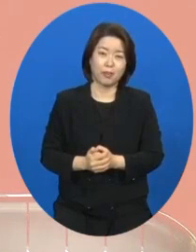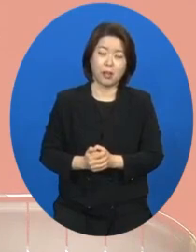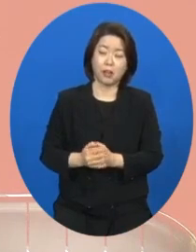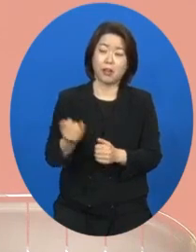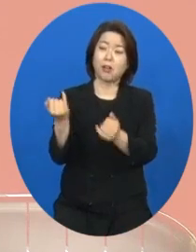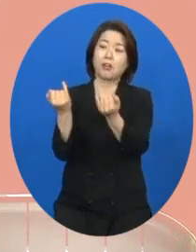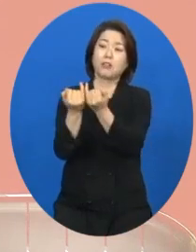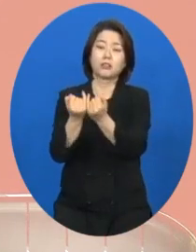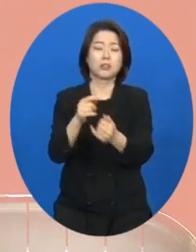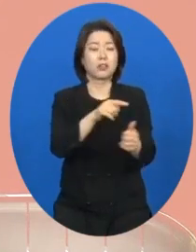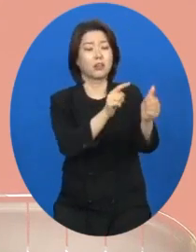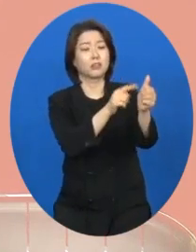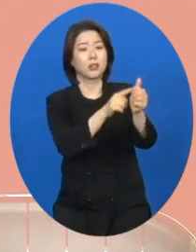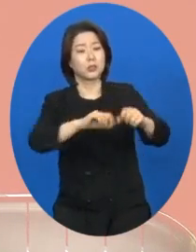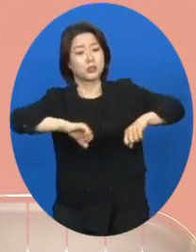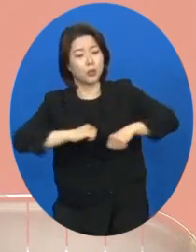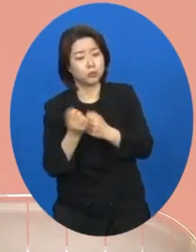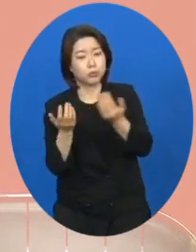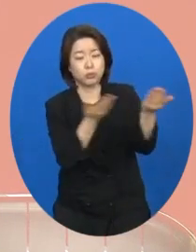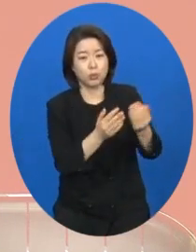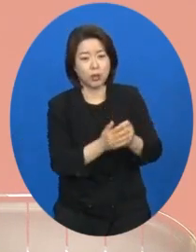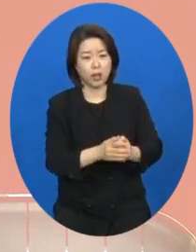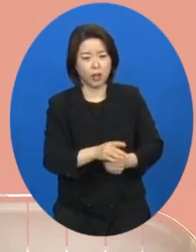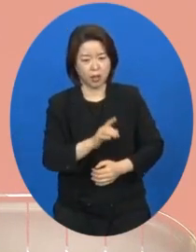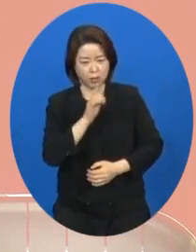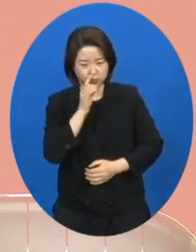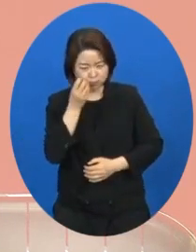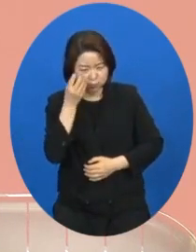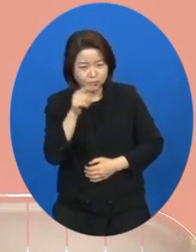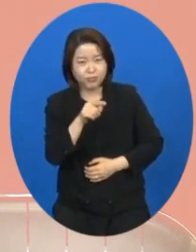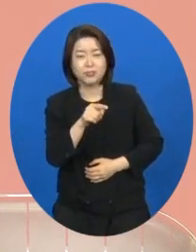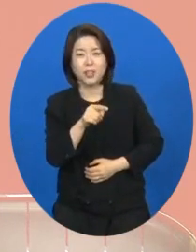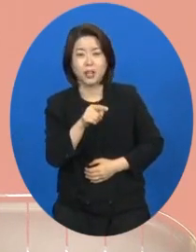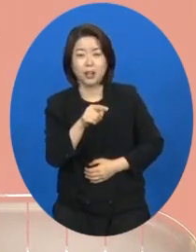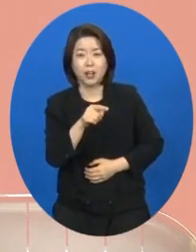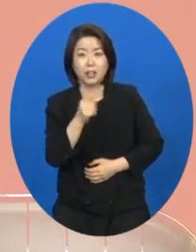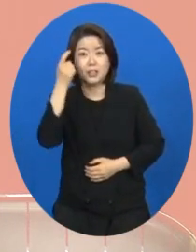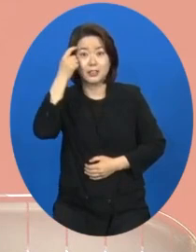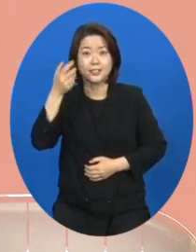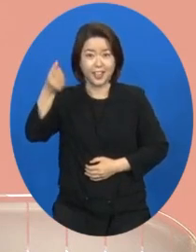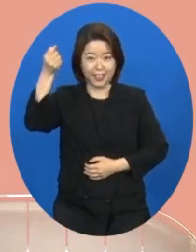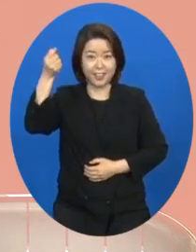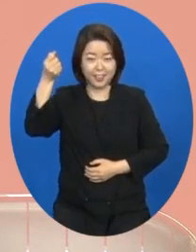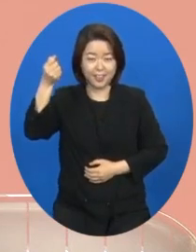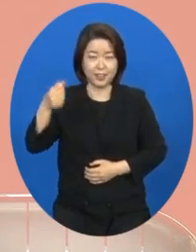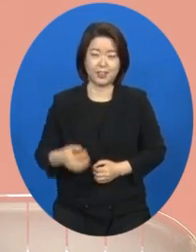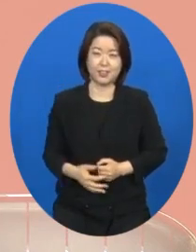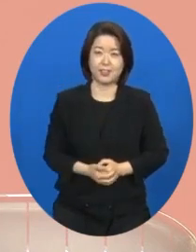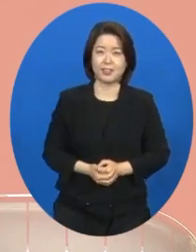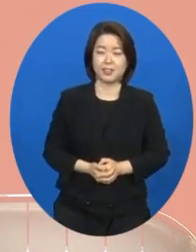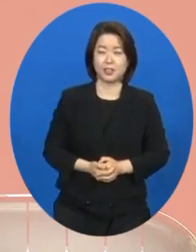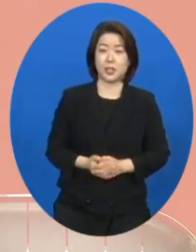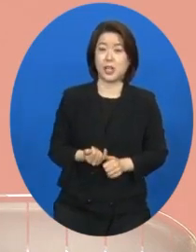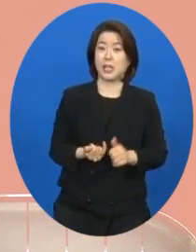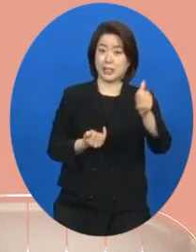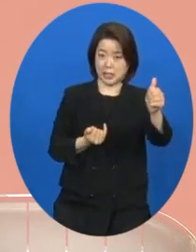여자가 남자에게 순종하라니 말도 안 돼. 그냥 그렇게 여기는 거예요.